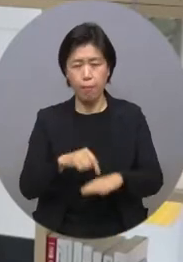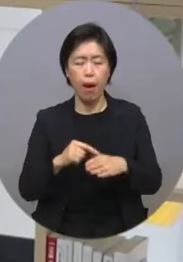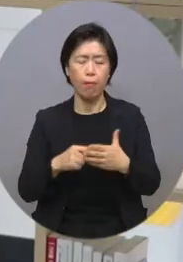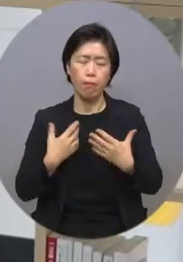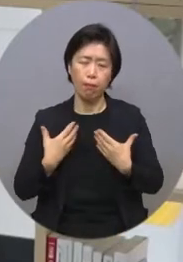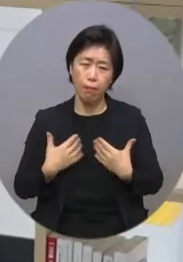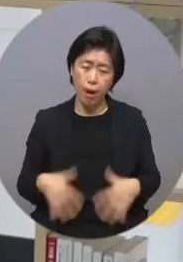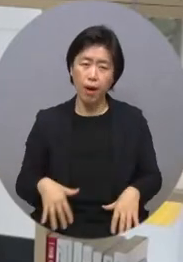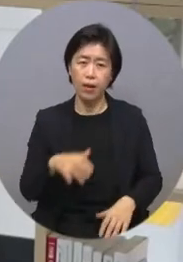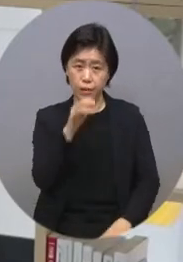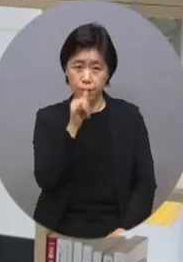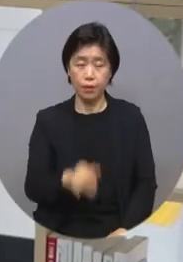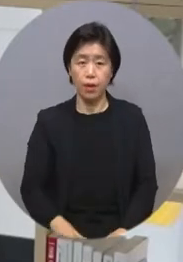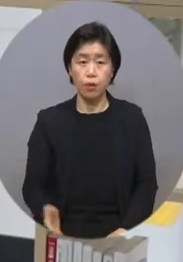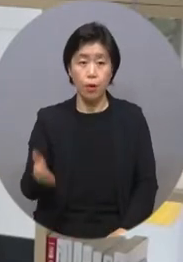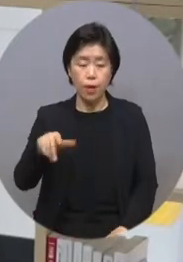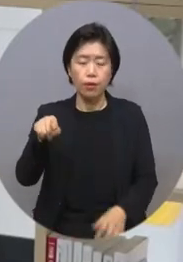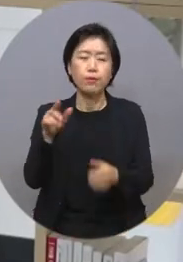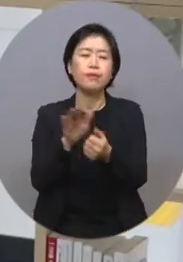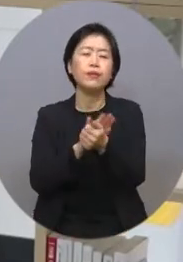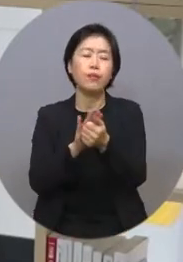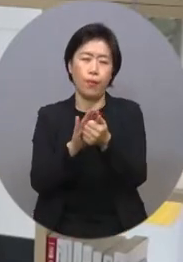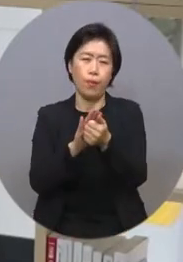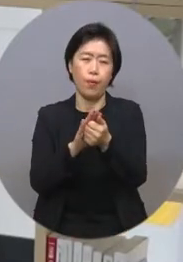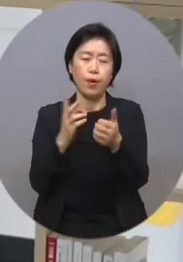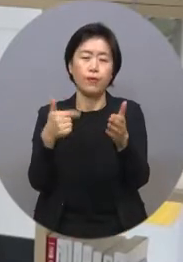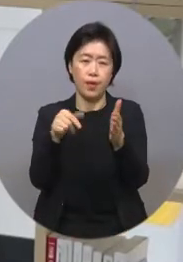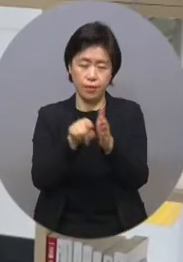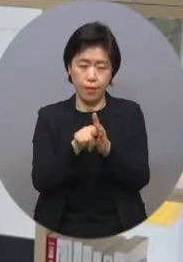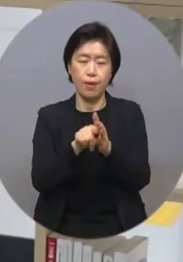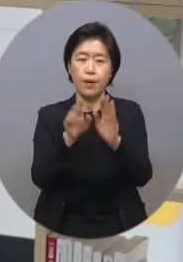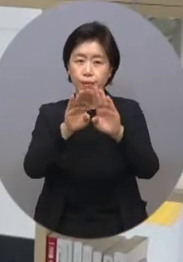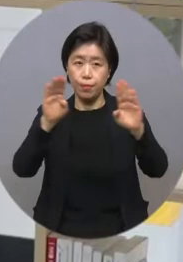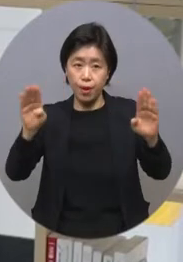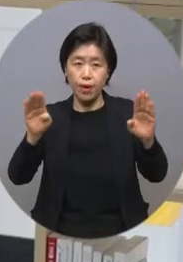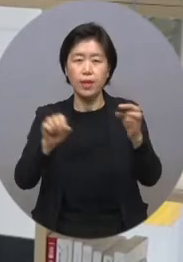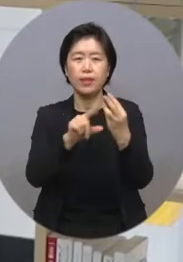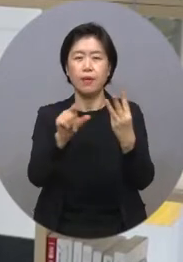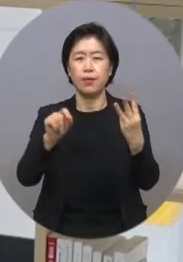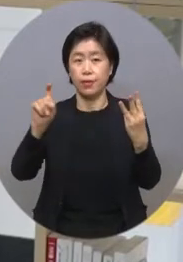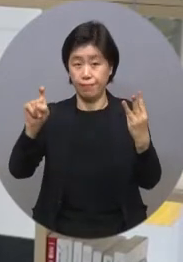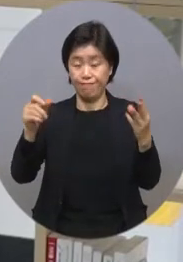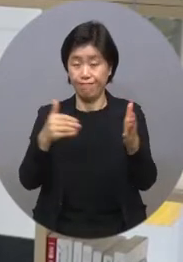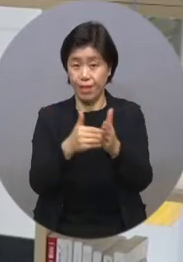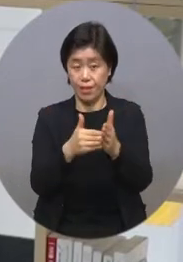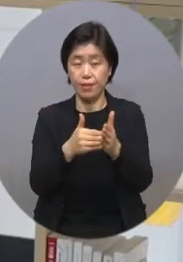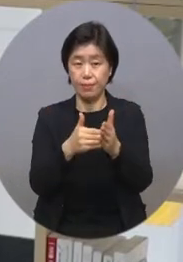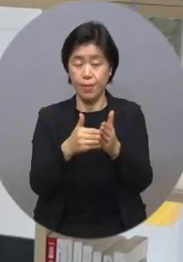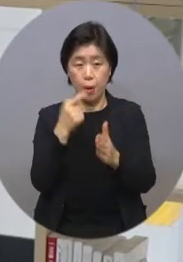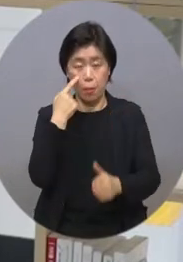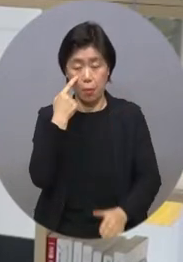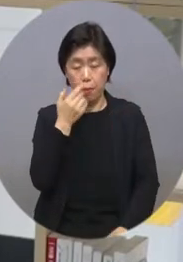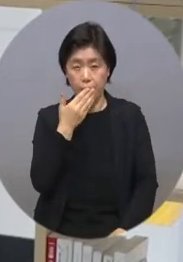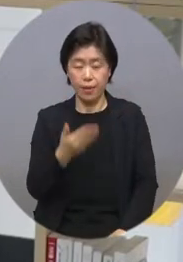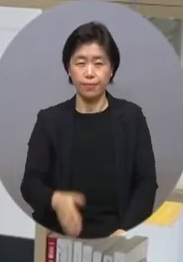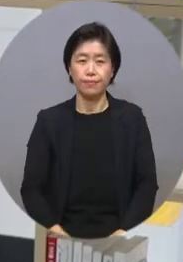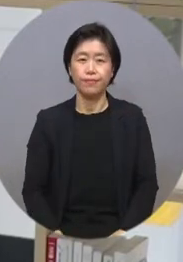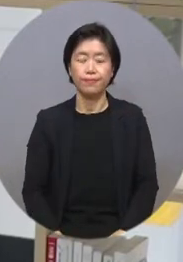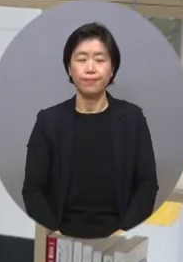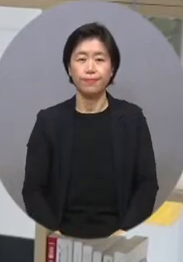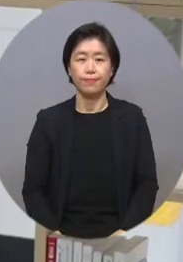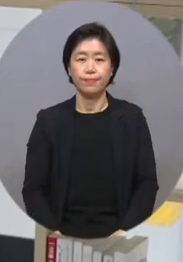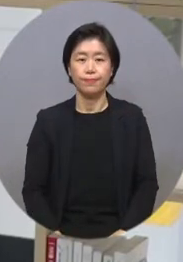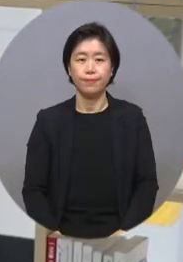전해 주는 이번 전시회에는 3월 10일까지 순천 갤러리 영향에서 이어집니다 복지 tv 뉴스 2 주요